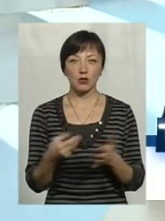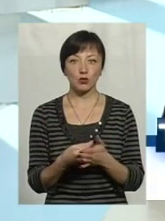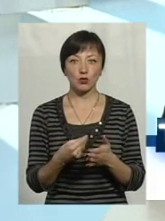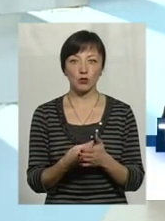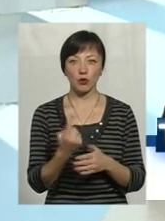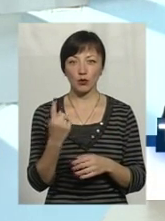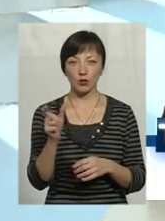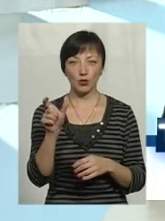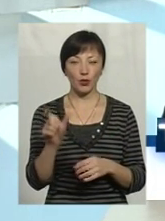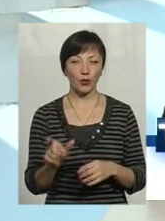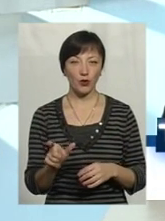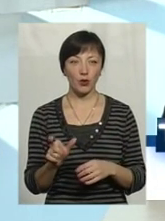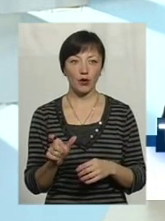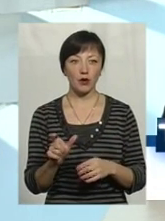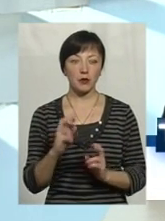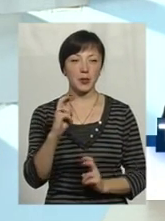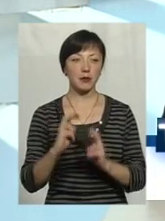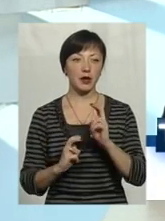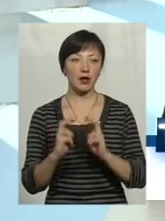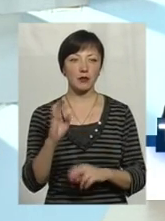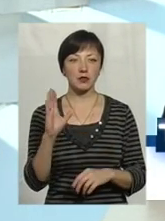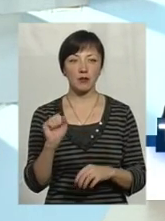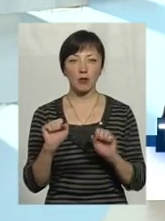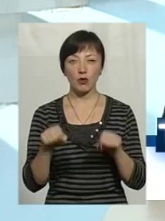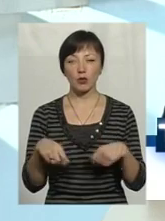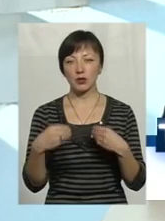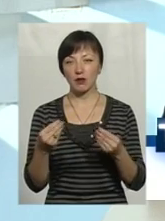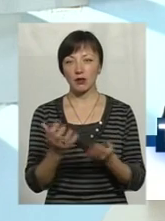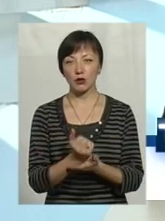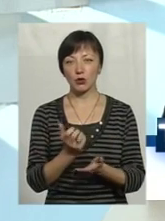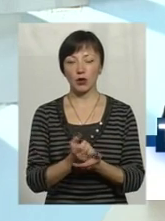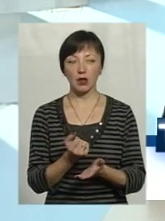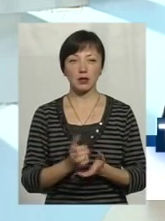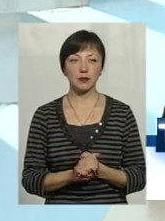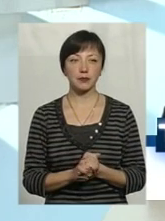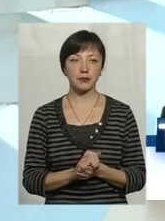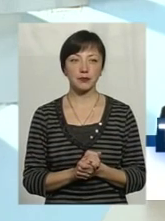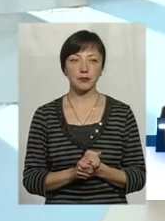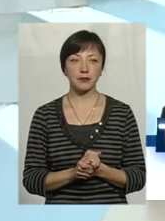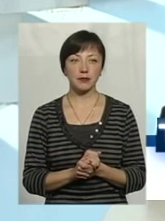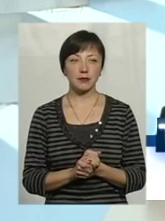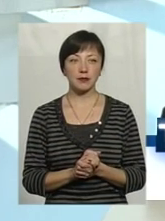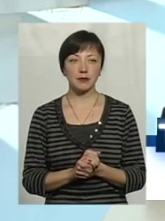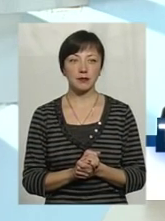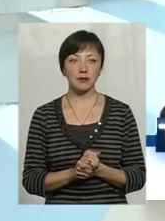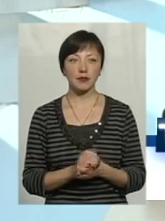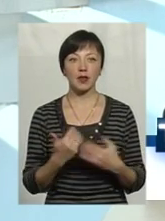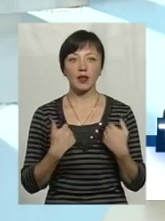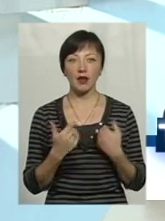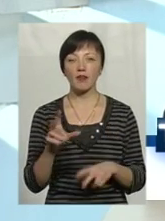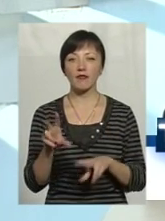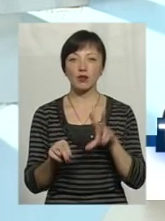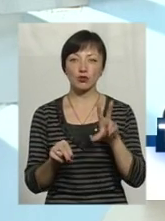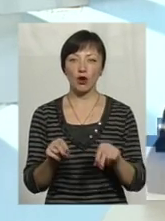для одного підприємства, яке би могло давати дохід. Тобто я рахую, що